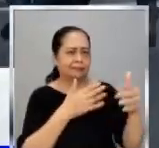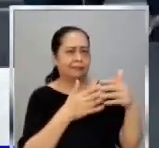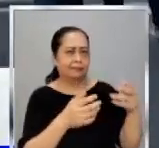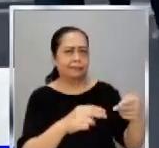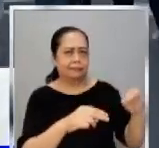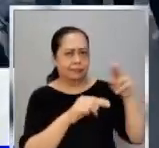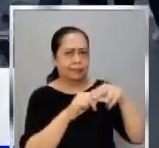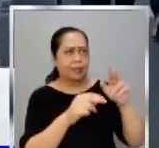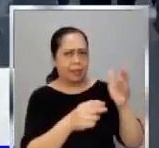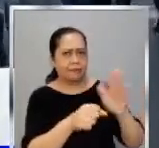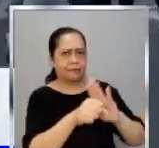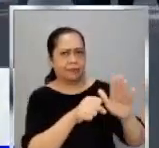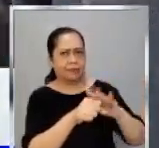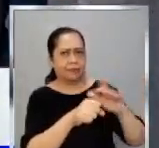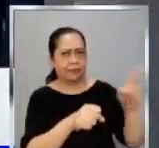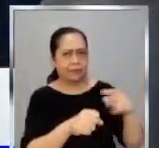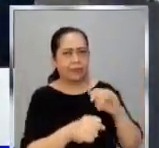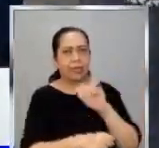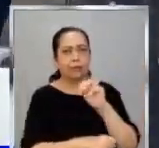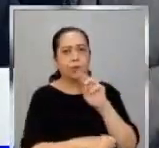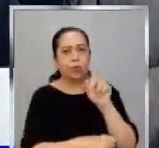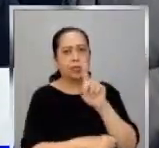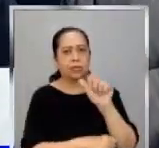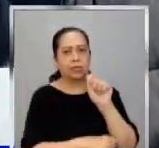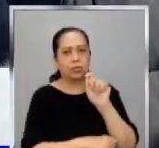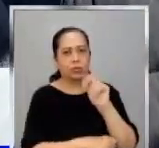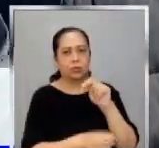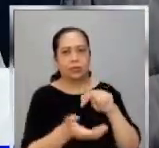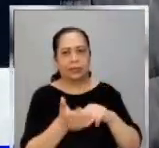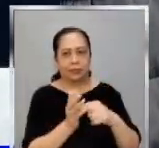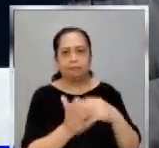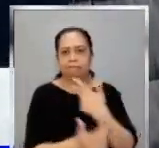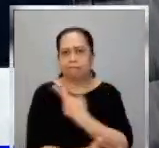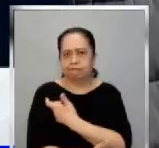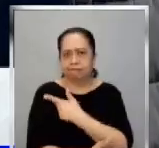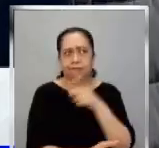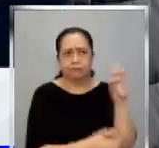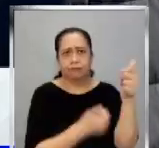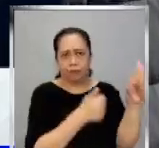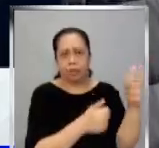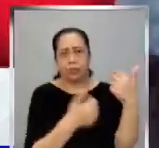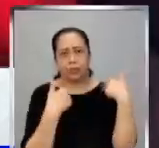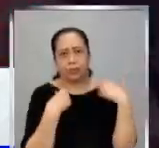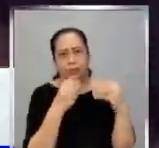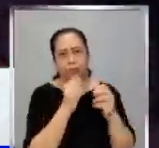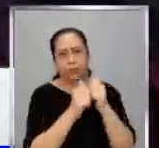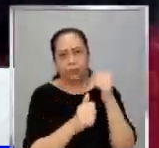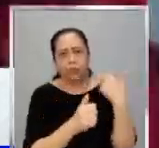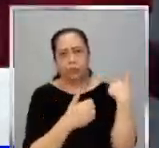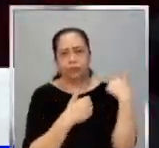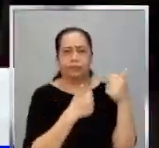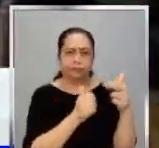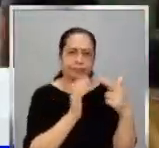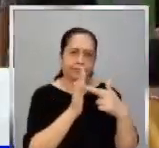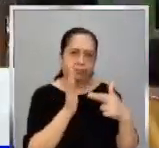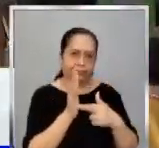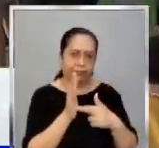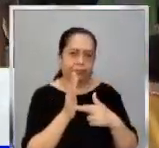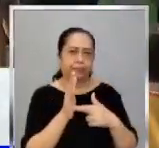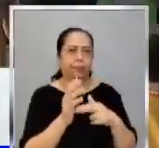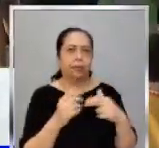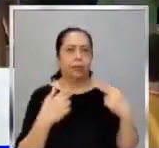naman anya ang immunization rate ng bansa at sinusunod pa rin naman ang karamihan ng minimum public health standards. Sa